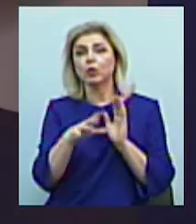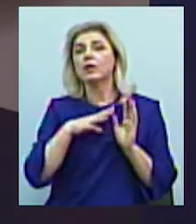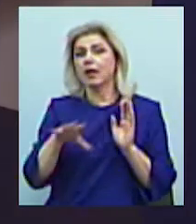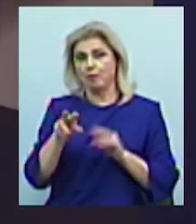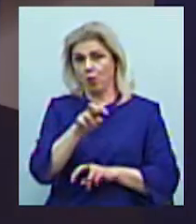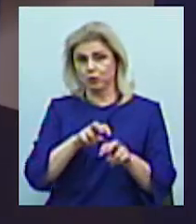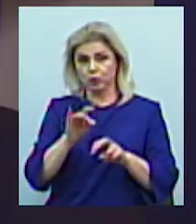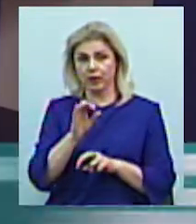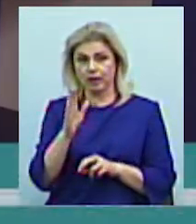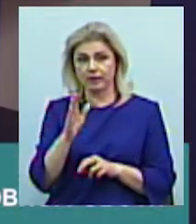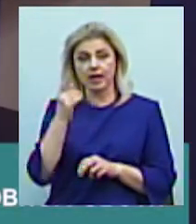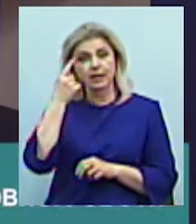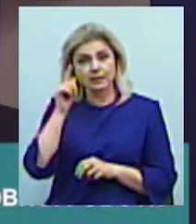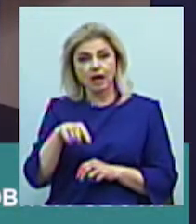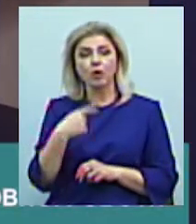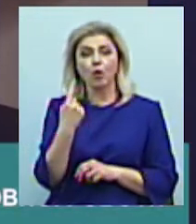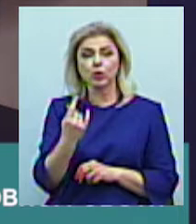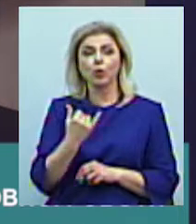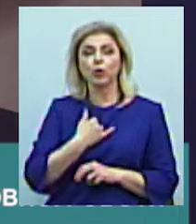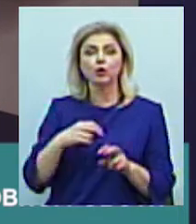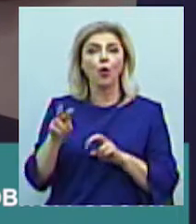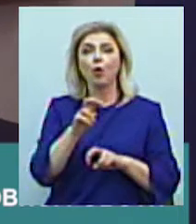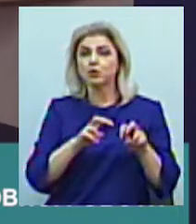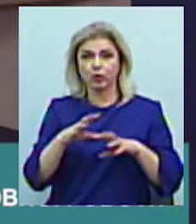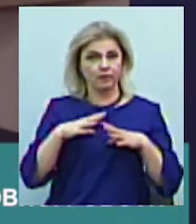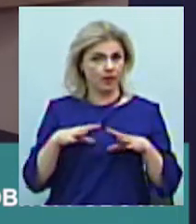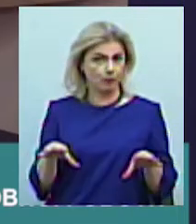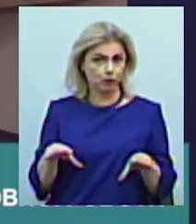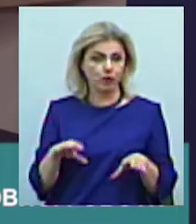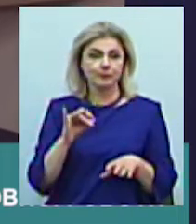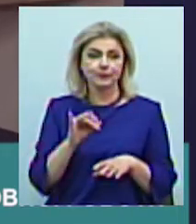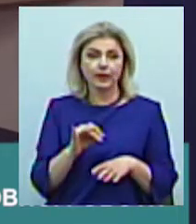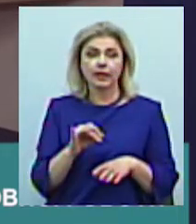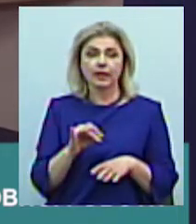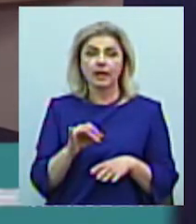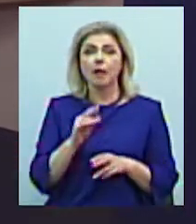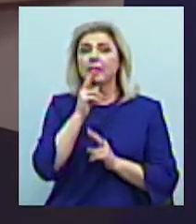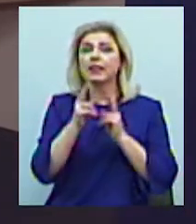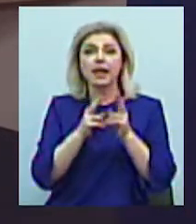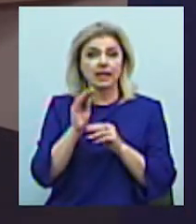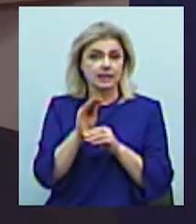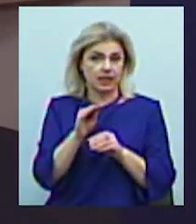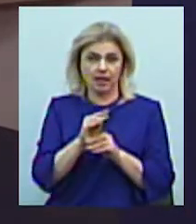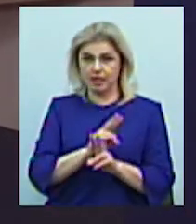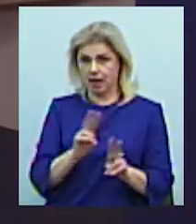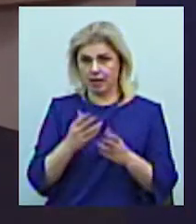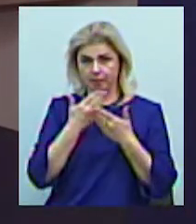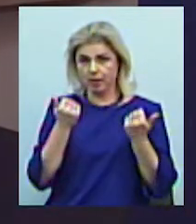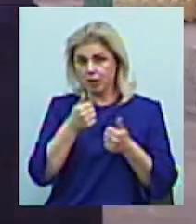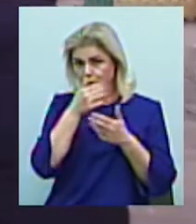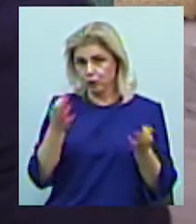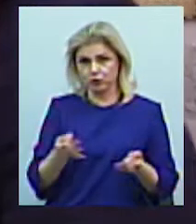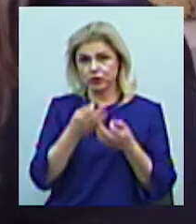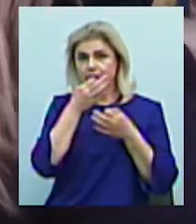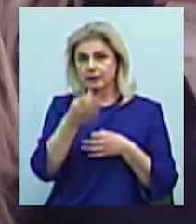не було. Знаю одне, у нас обшуків не було і претензій поки ніяких не було, не можу нічого